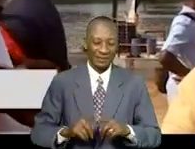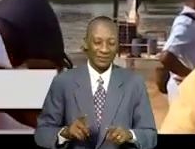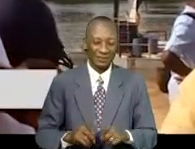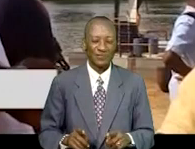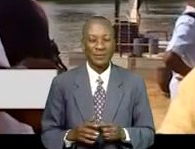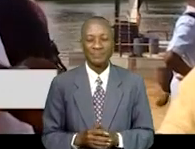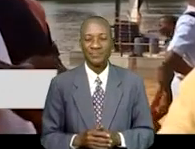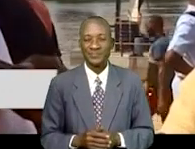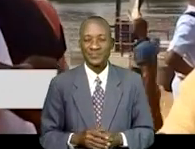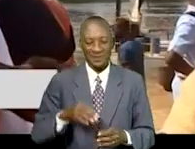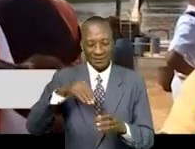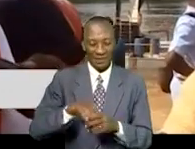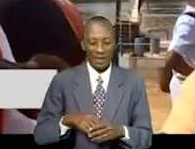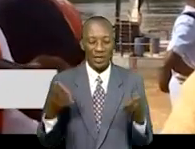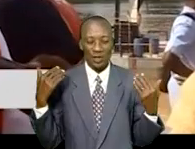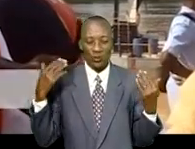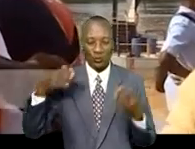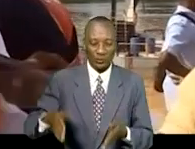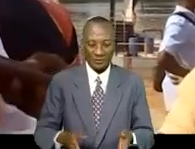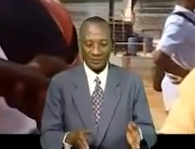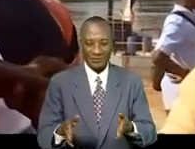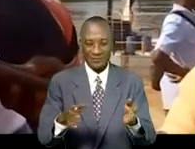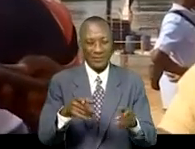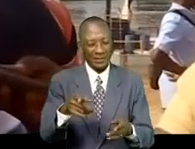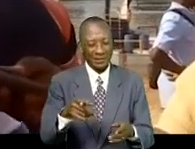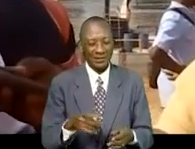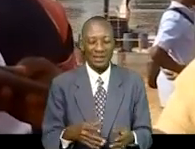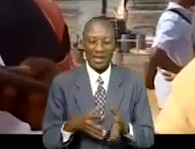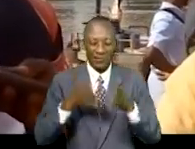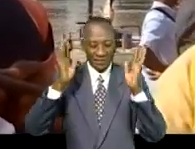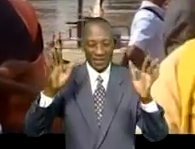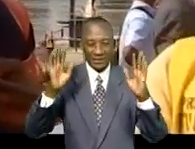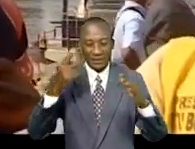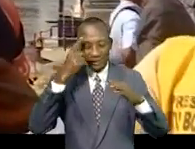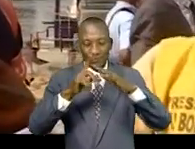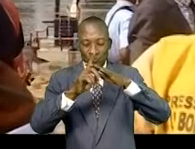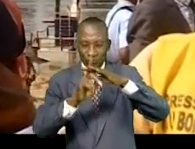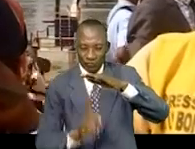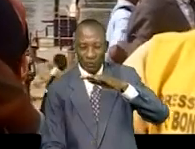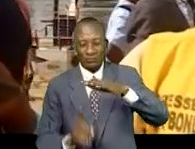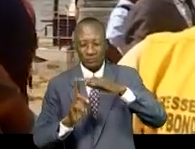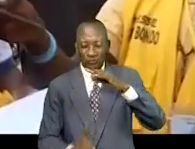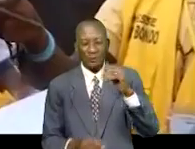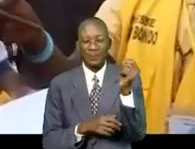large rivière avec son lot de noyades et a endeuillé beaucoup de